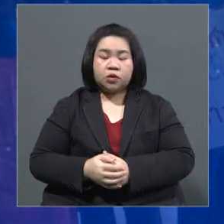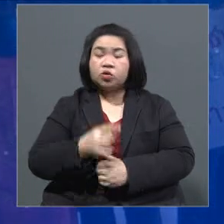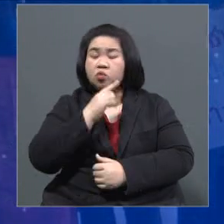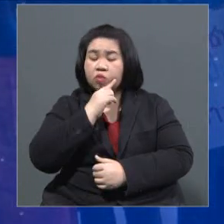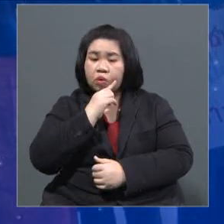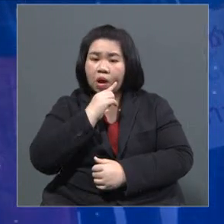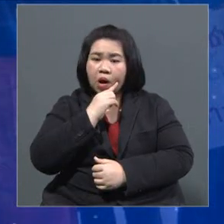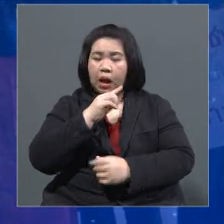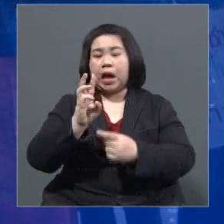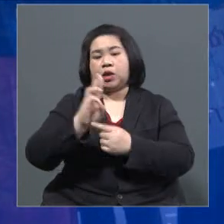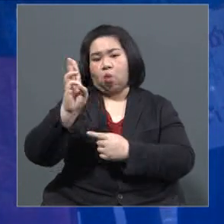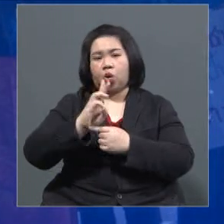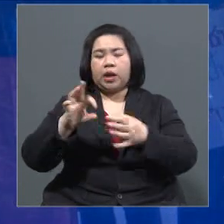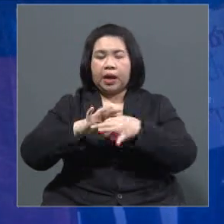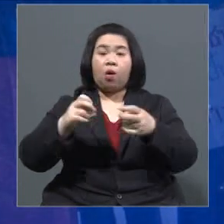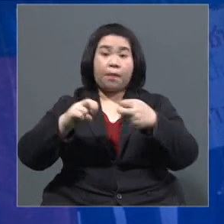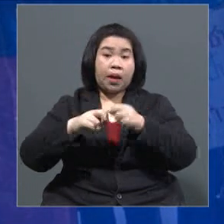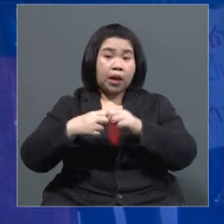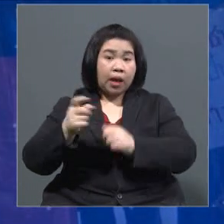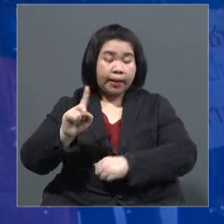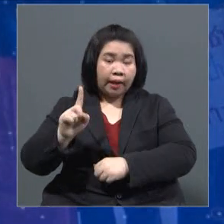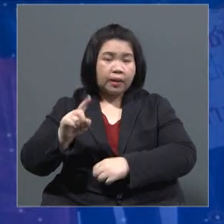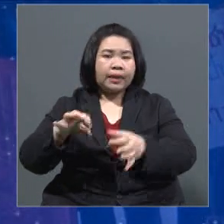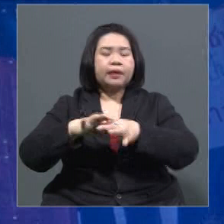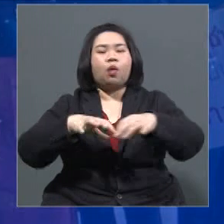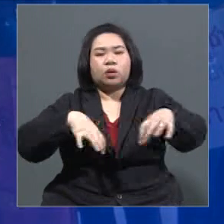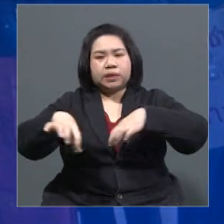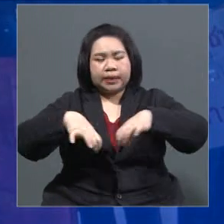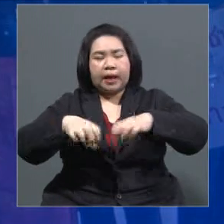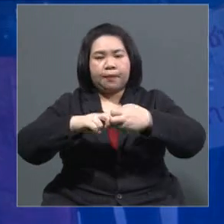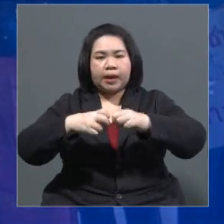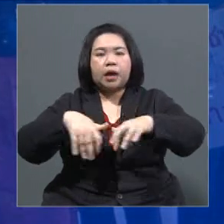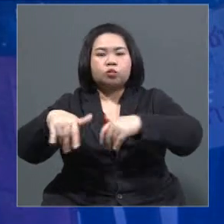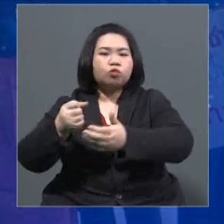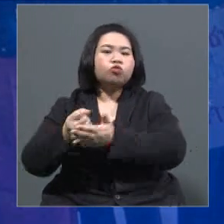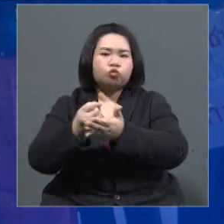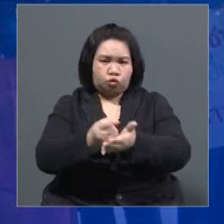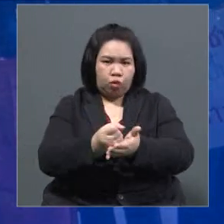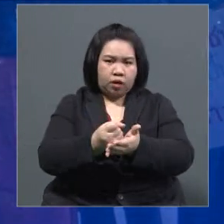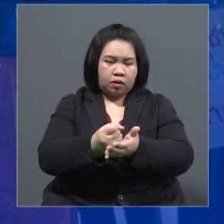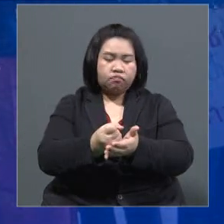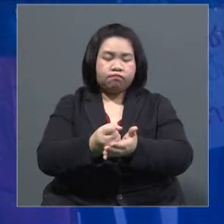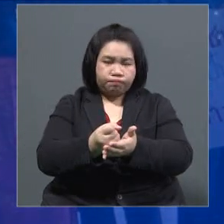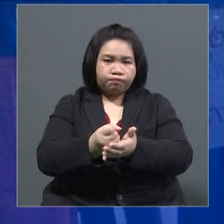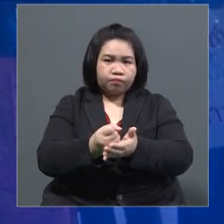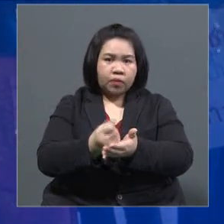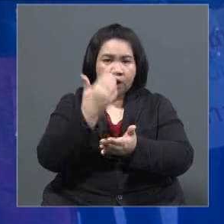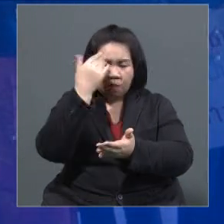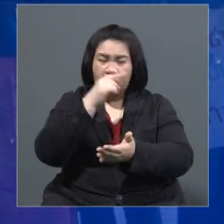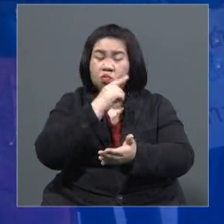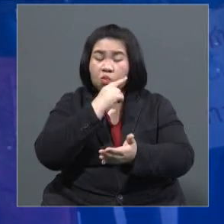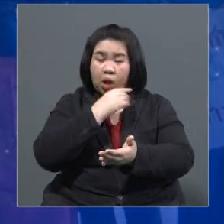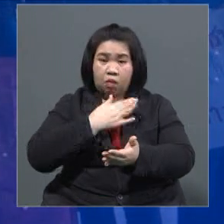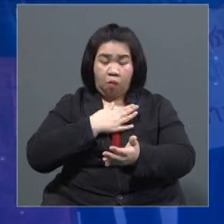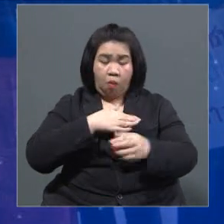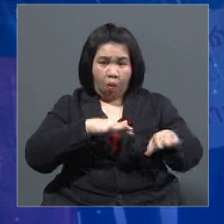นโยบายภัยพิบัติครับเช่นการส่งเสริมระบบการจัดการภัยพิบัติโดยชุมชนเพื่อลดความเสี่ยงของประชาชนในการเตรียมความพร้อม